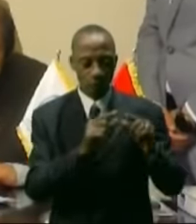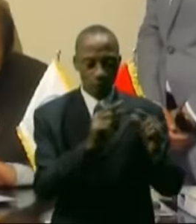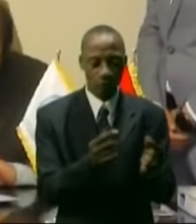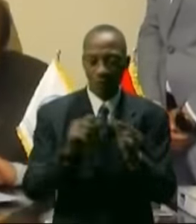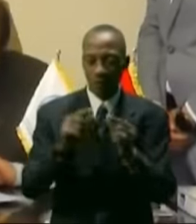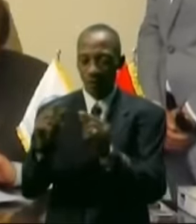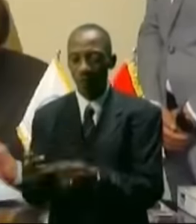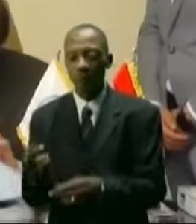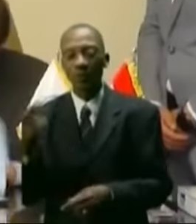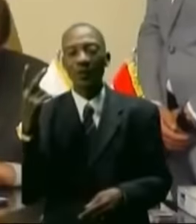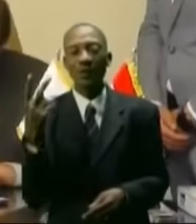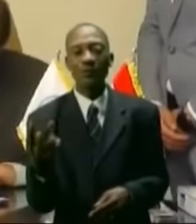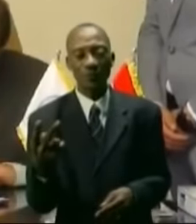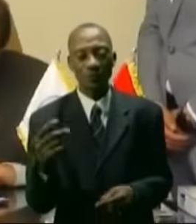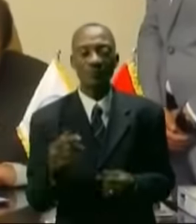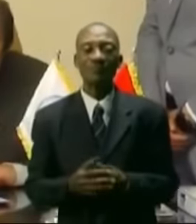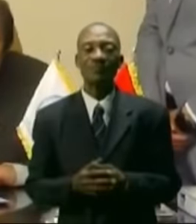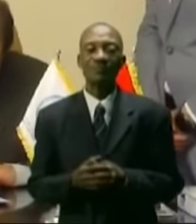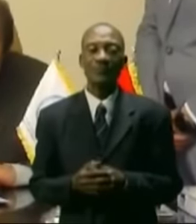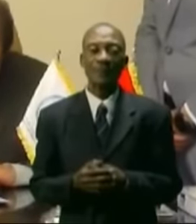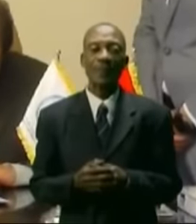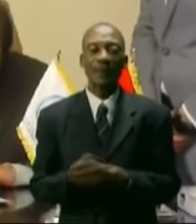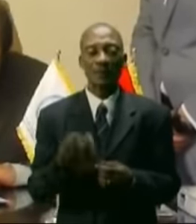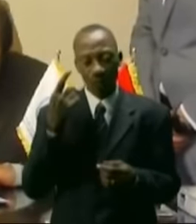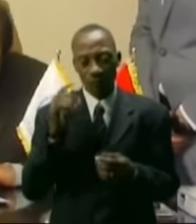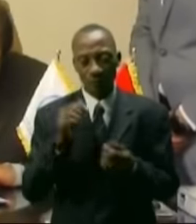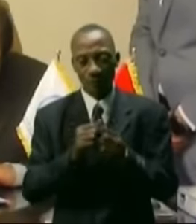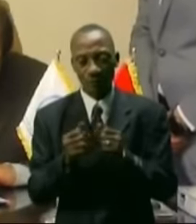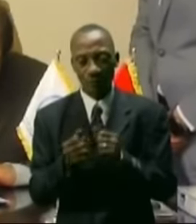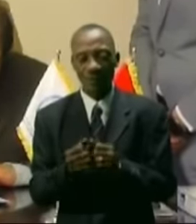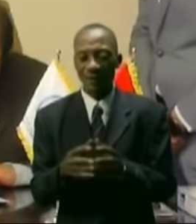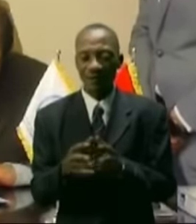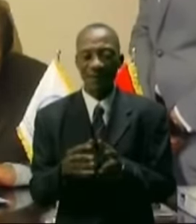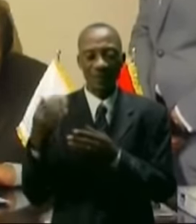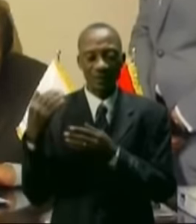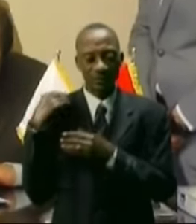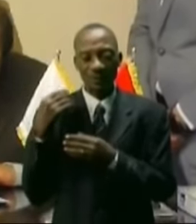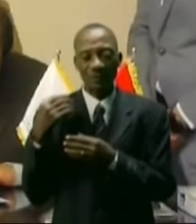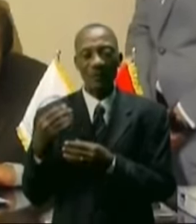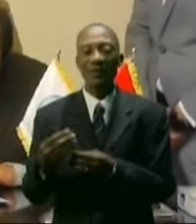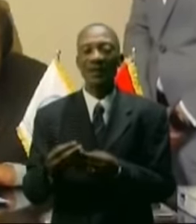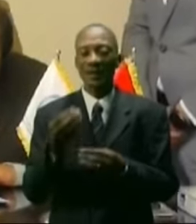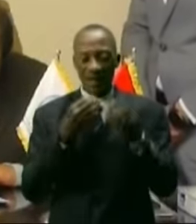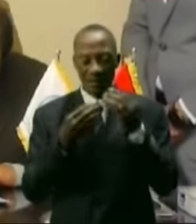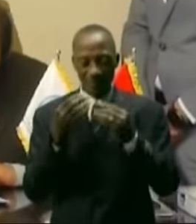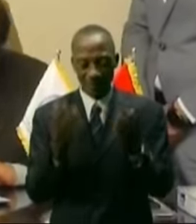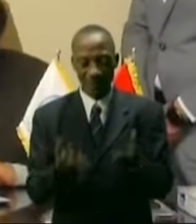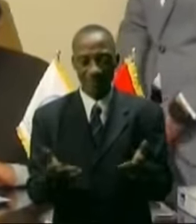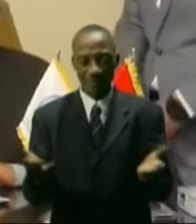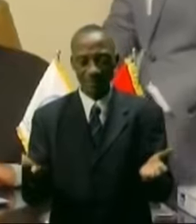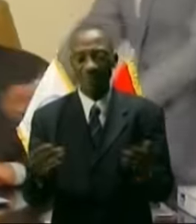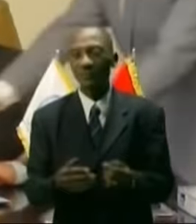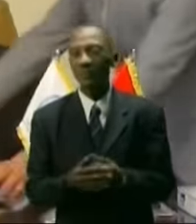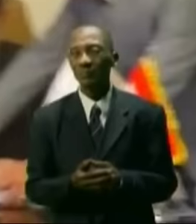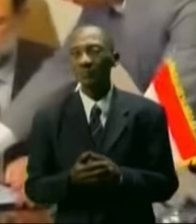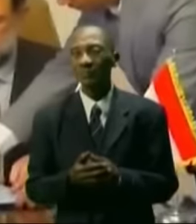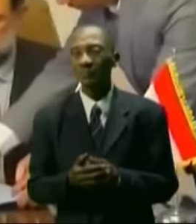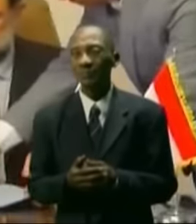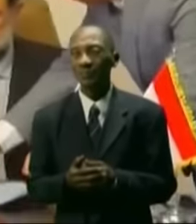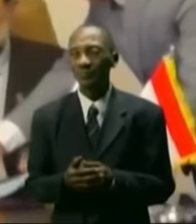de la manipulation de la sécurité alimentaire et de mécanismes et systèmes correspondants.